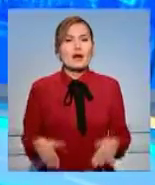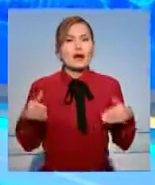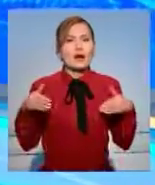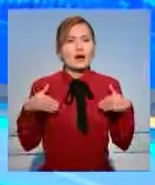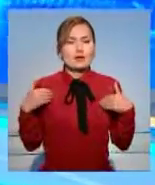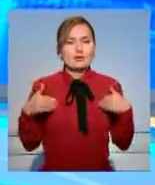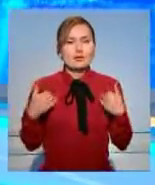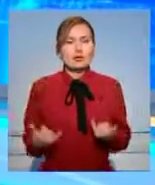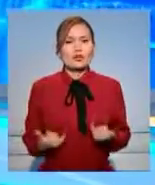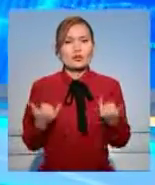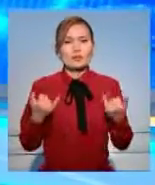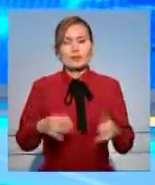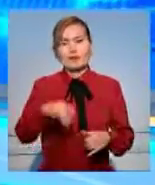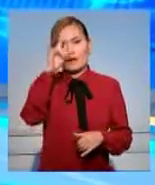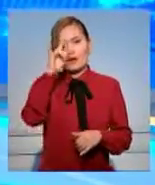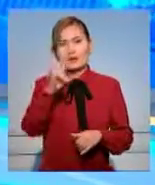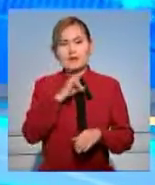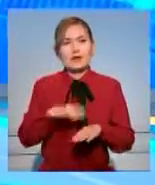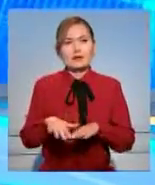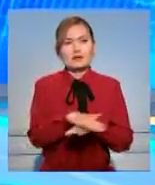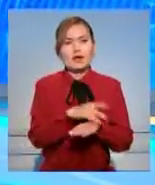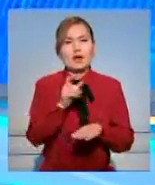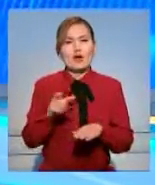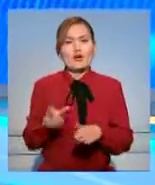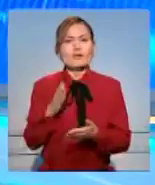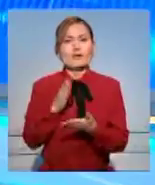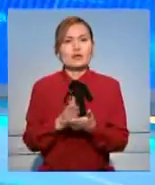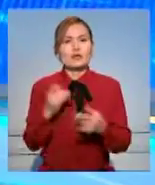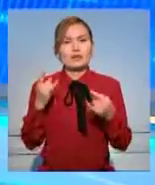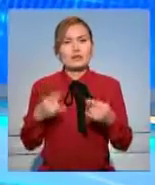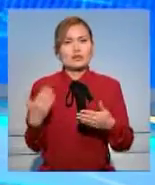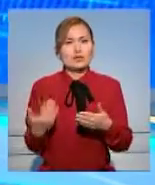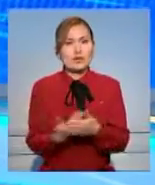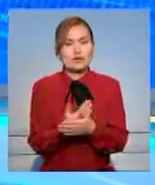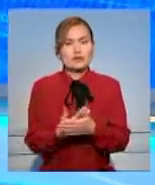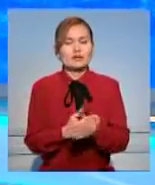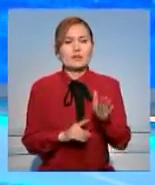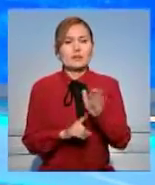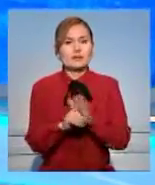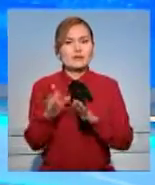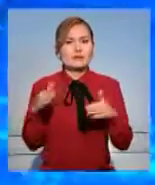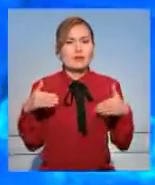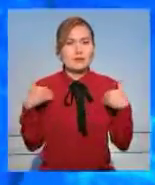Армысыздар, тікелей эфирде жаңалықтар, студиядан Нөрбек Жәлел және сурдодармашы Самал Жантемір.